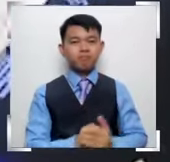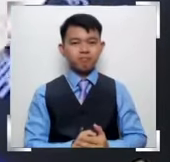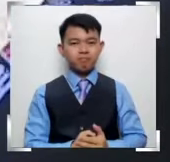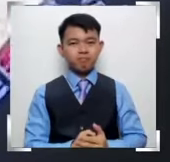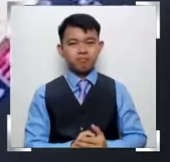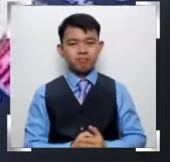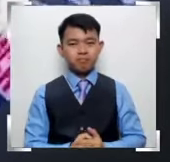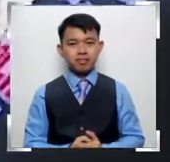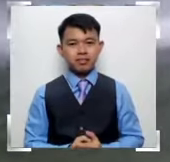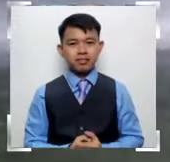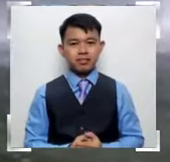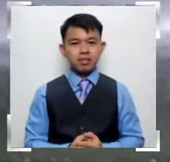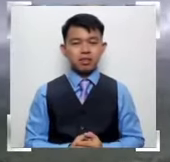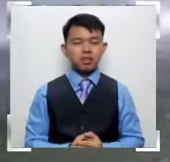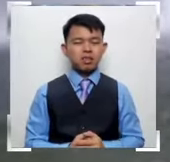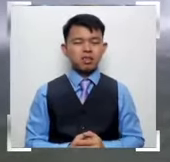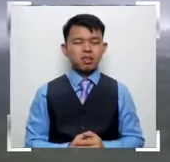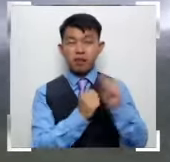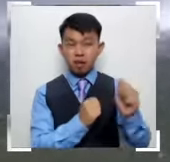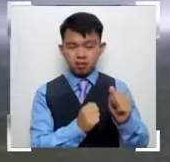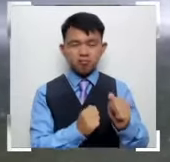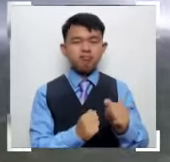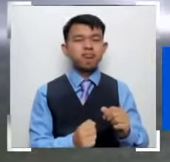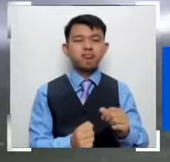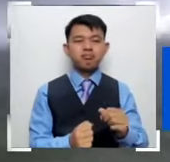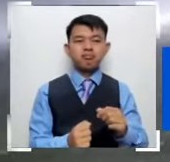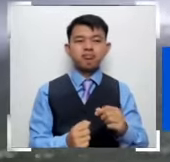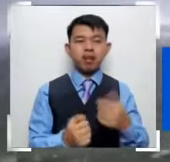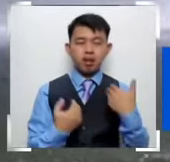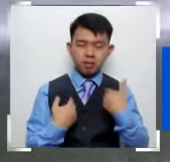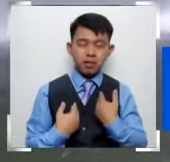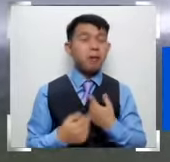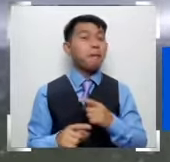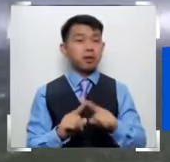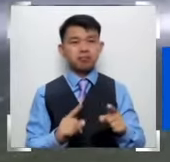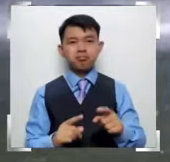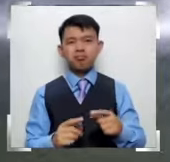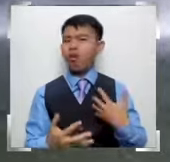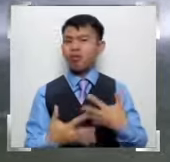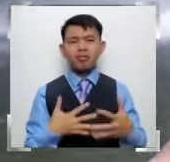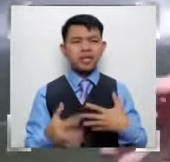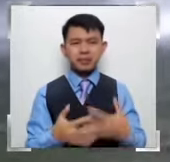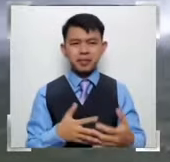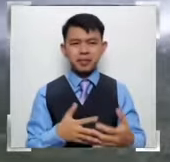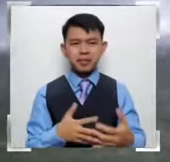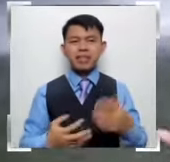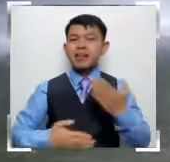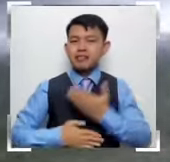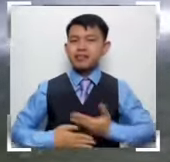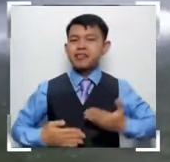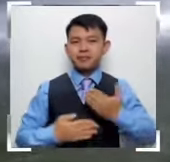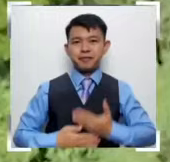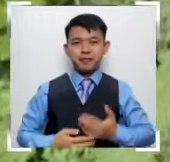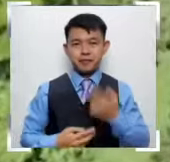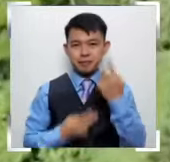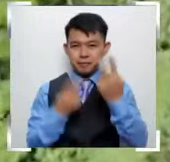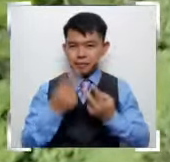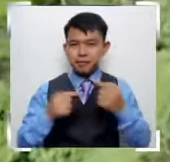kakapagod, pero enjoy naman. Had some great friends from Philippines take me here. Very, very clean